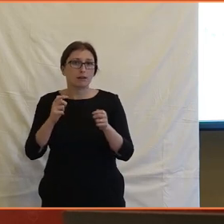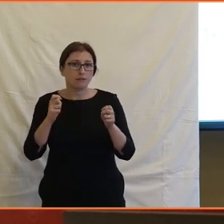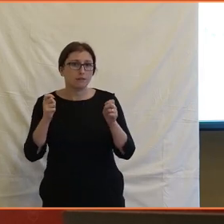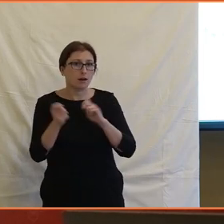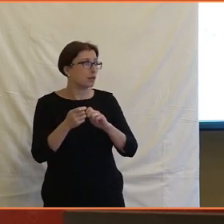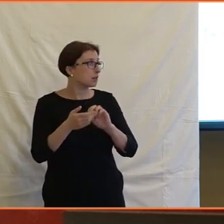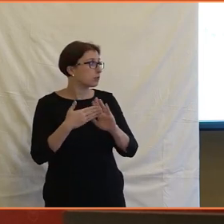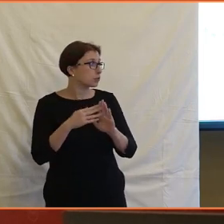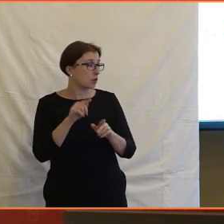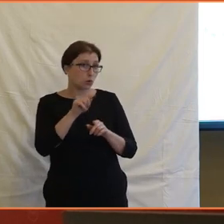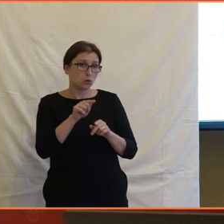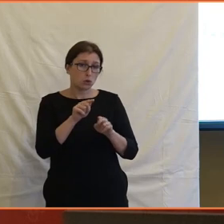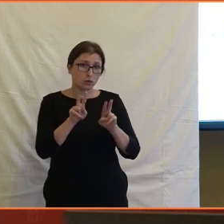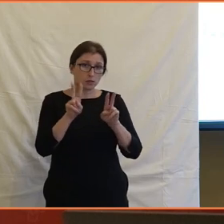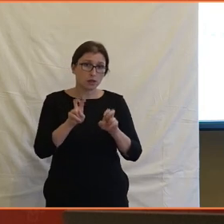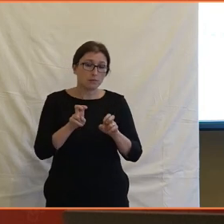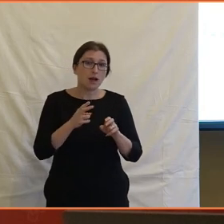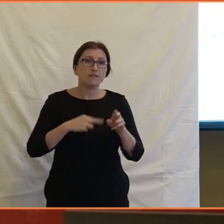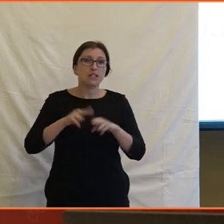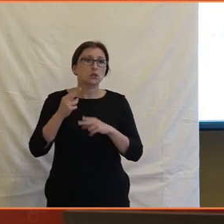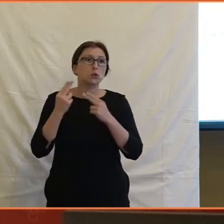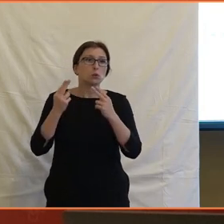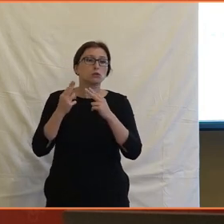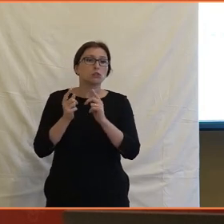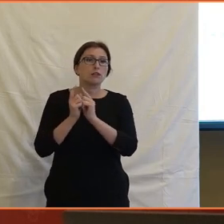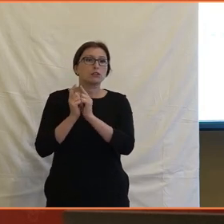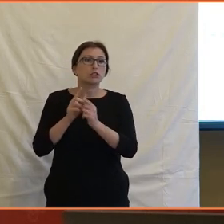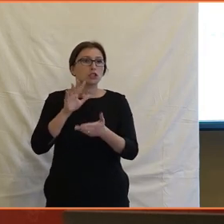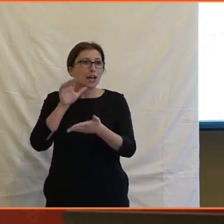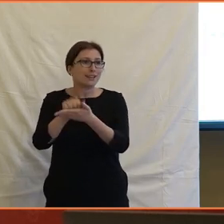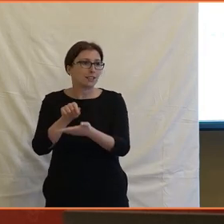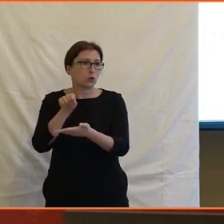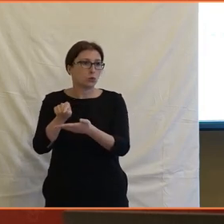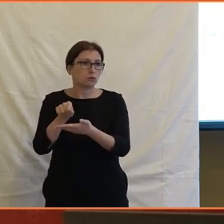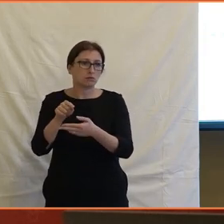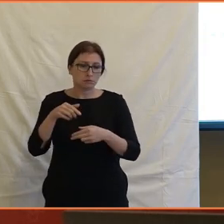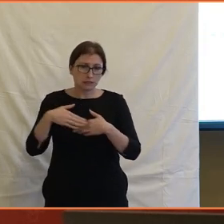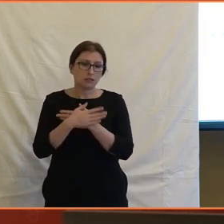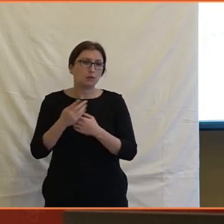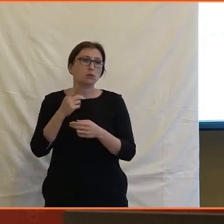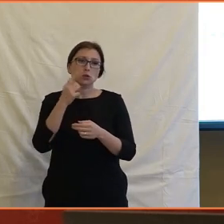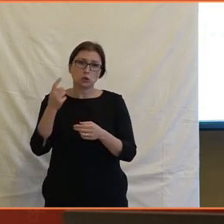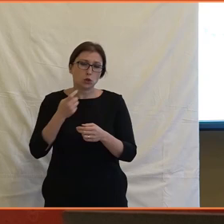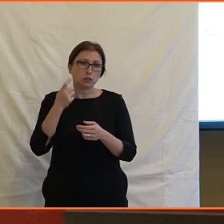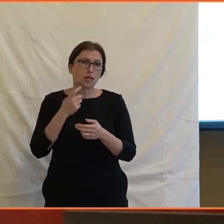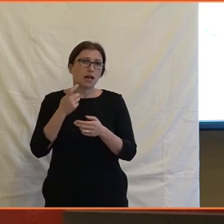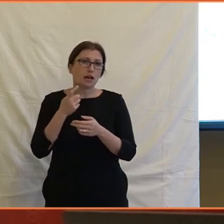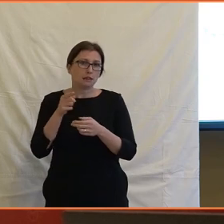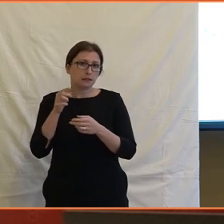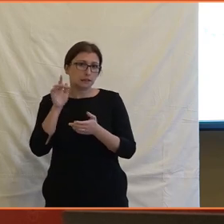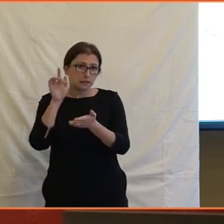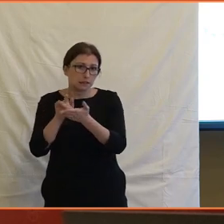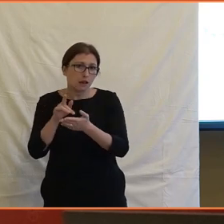za mě třeba z těchto témat. Samozřejmě mnohem důležitější by bylo vyřešit téma exekucí, pokud chceme nějaký sociální smír, ale na to